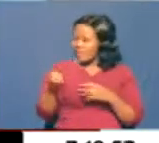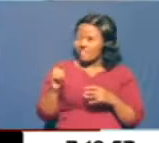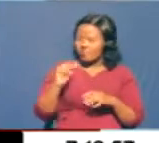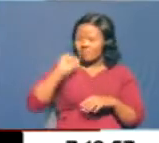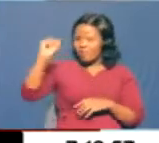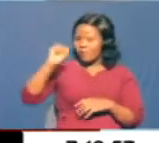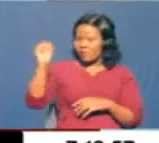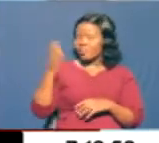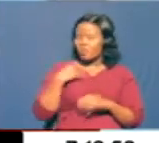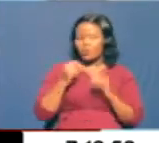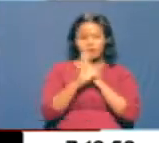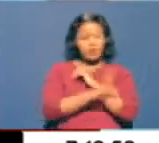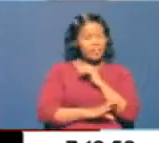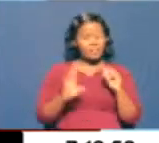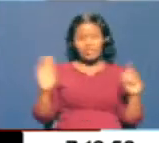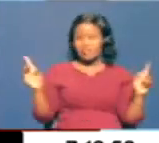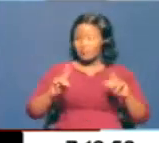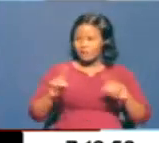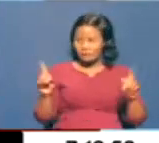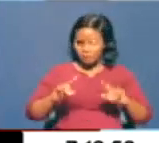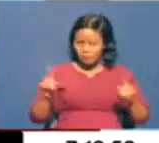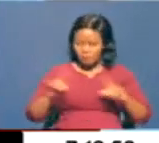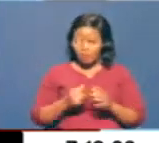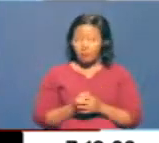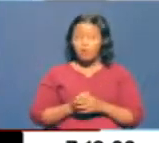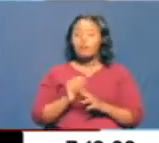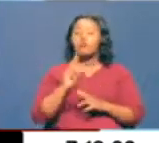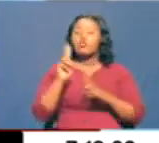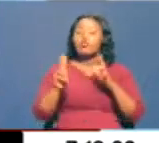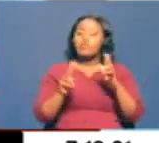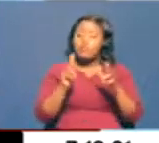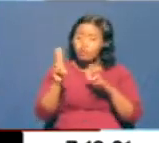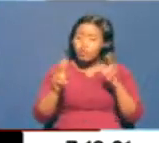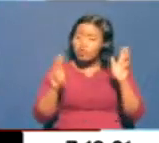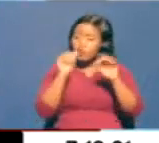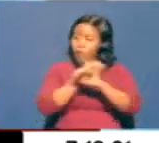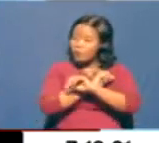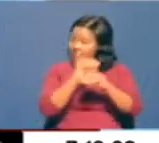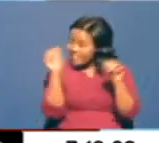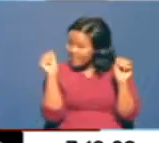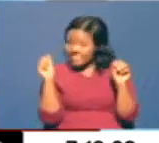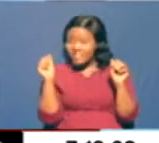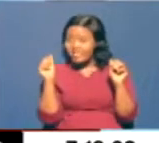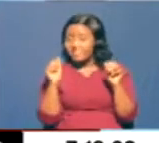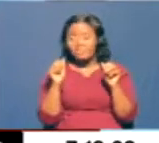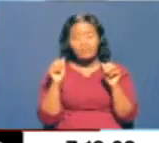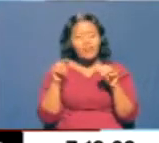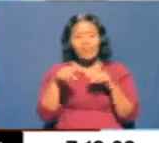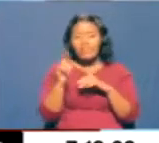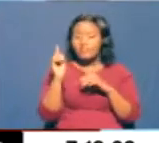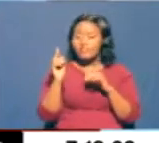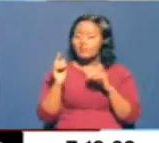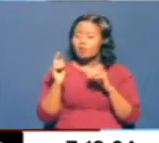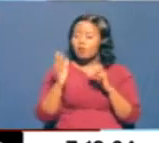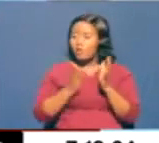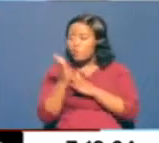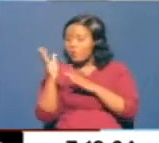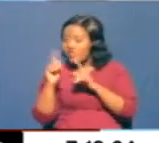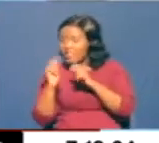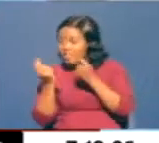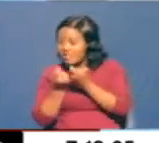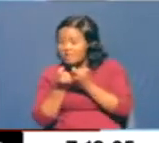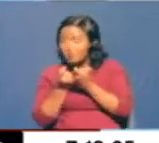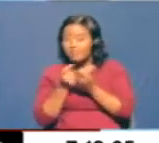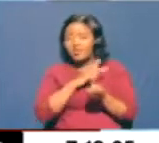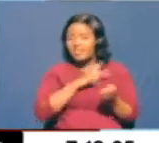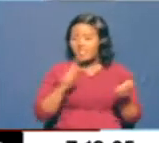for our country. 2022 presidency will not be delivered by ethnic chieftains. It